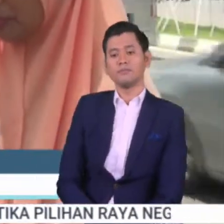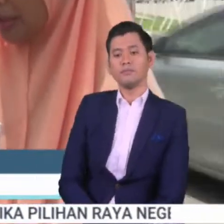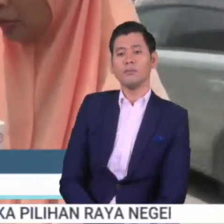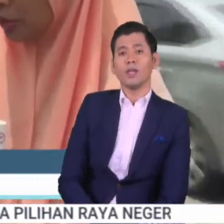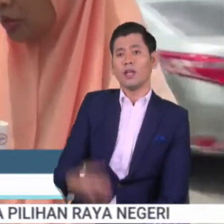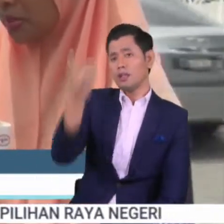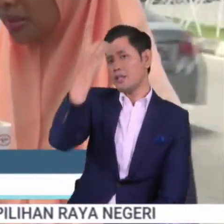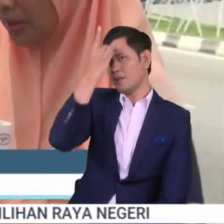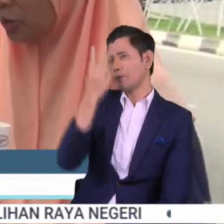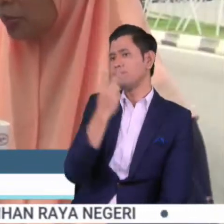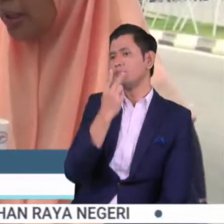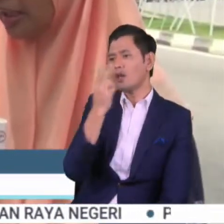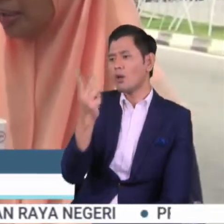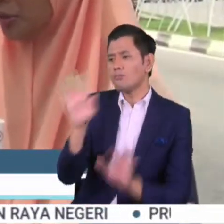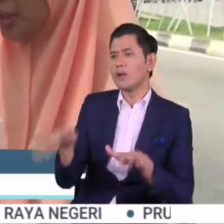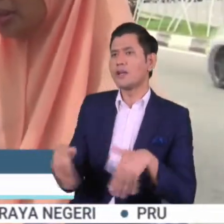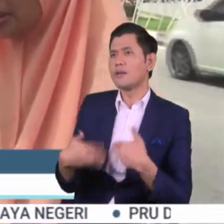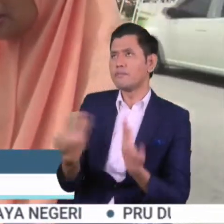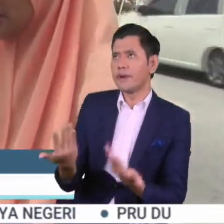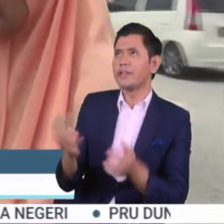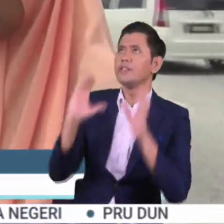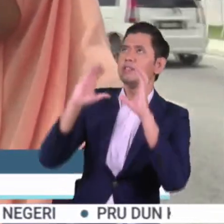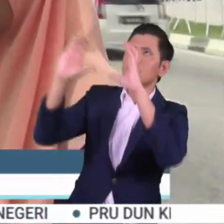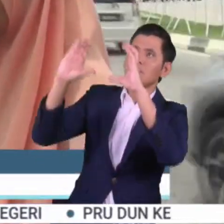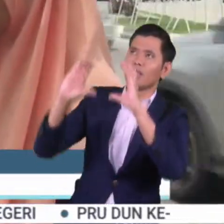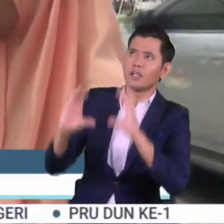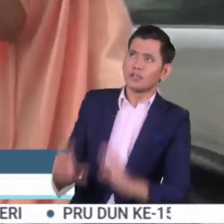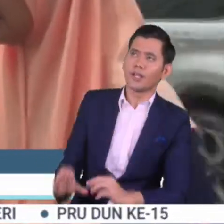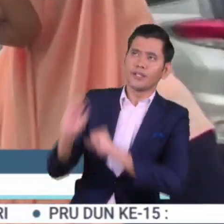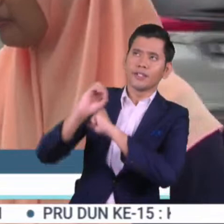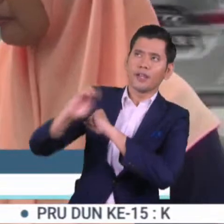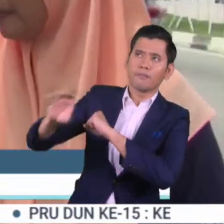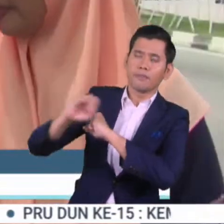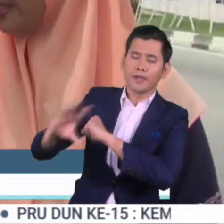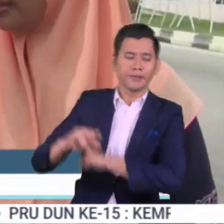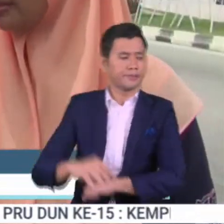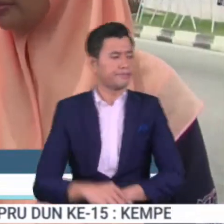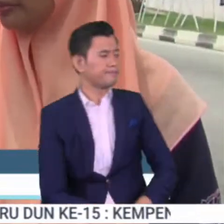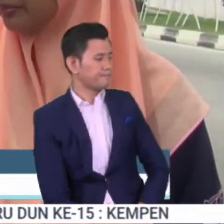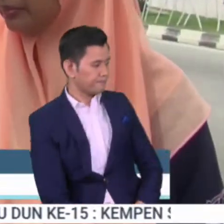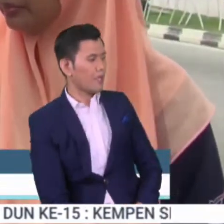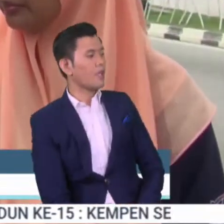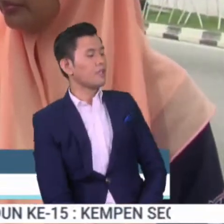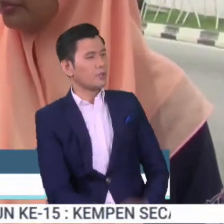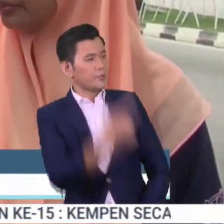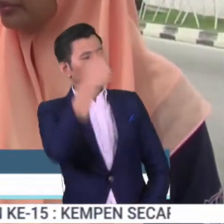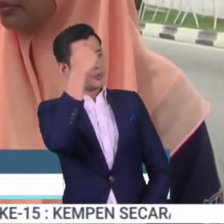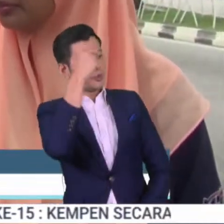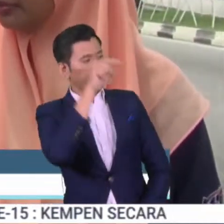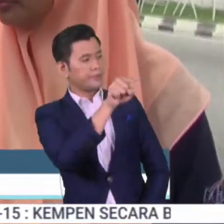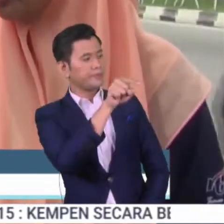pemantauan di pihak Datuk, macam mana Datuk melihat suasana kempen hari pertama hari ini? Untuk